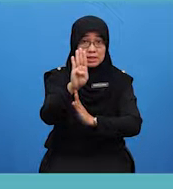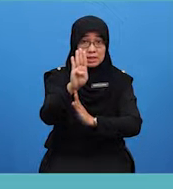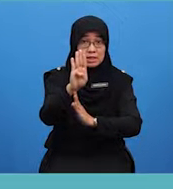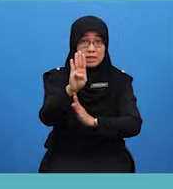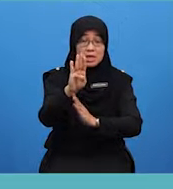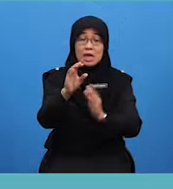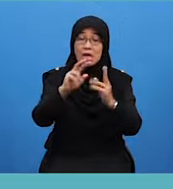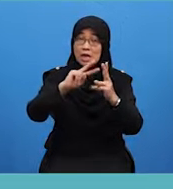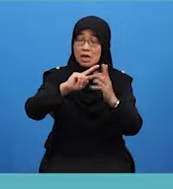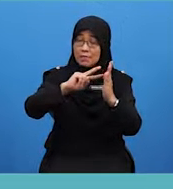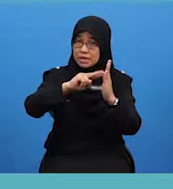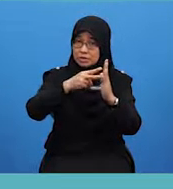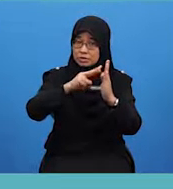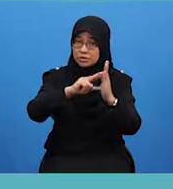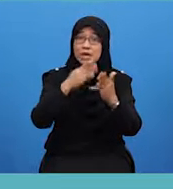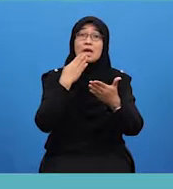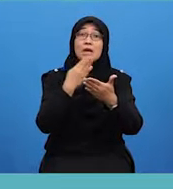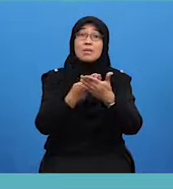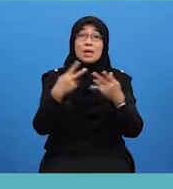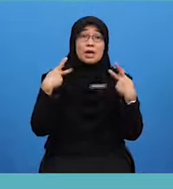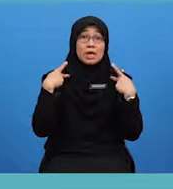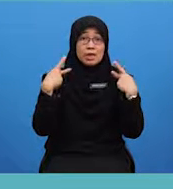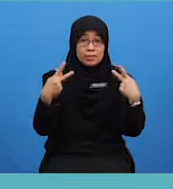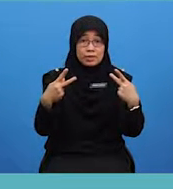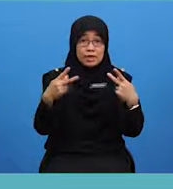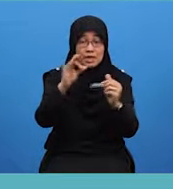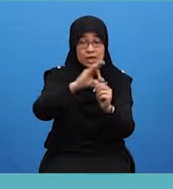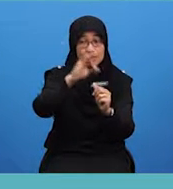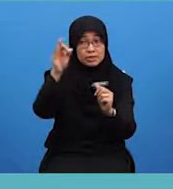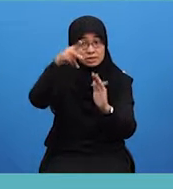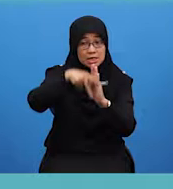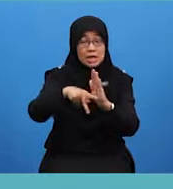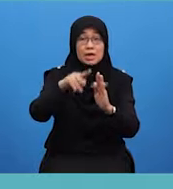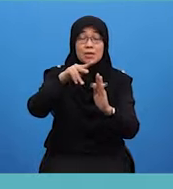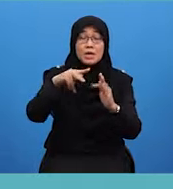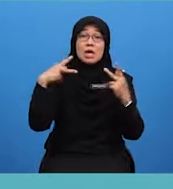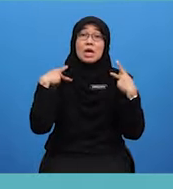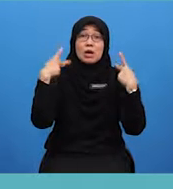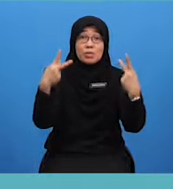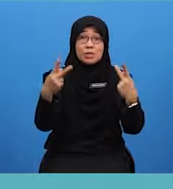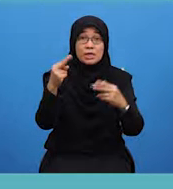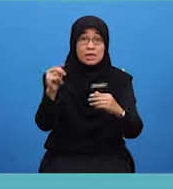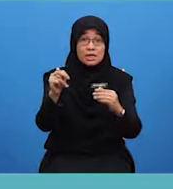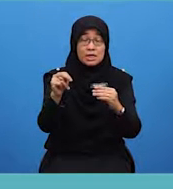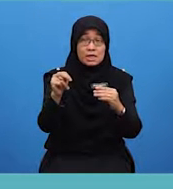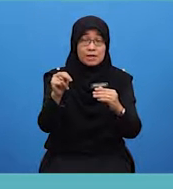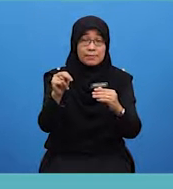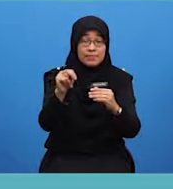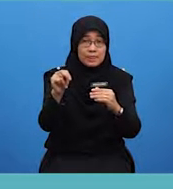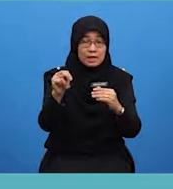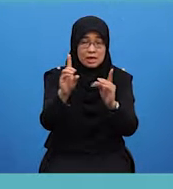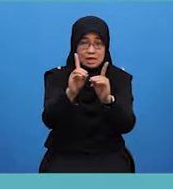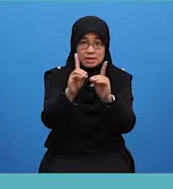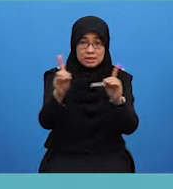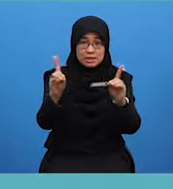baik boleh. Jadi fasa kedua ialah fasa pemulihan di mana dinding uterus dibina semula dan mula